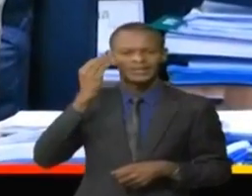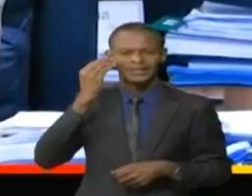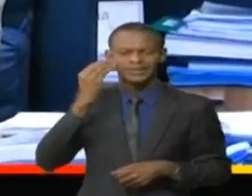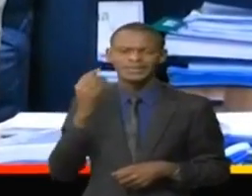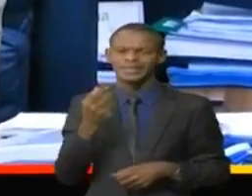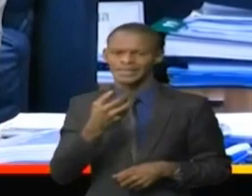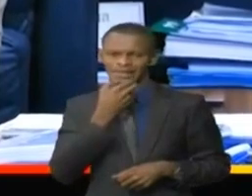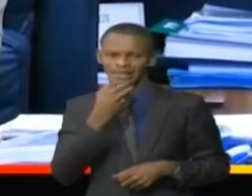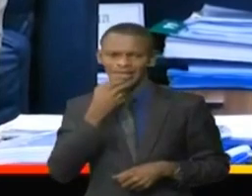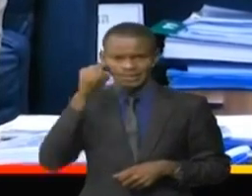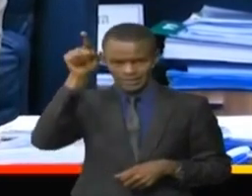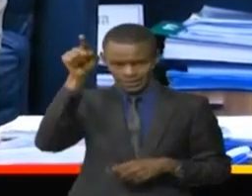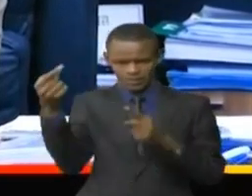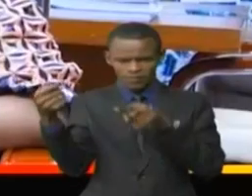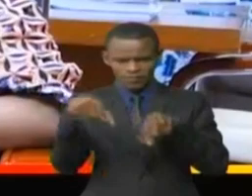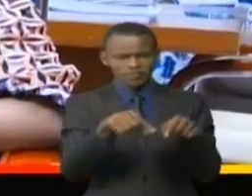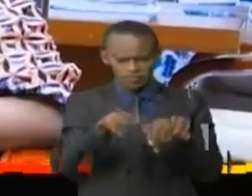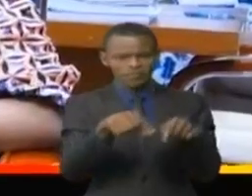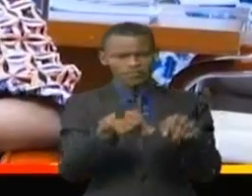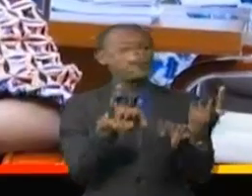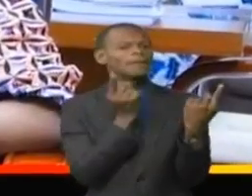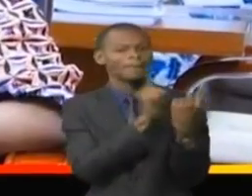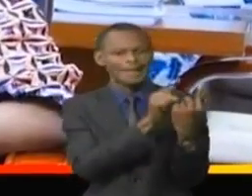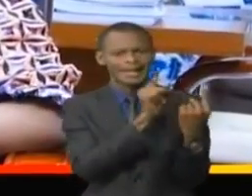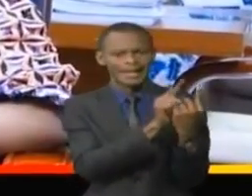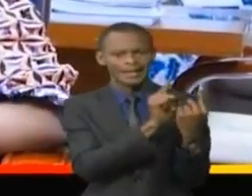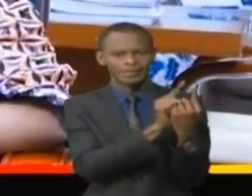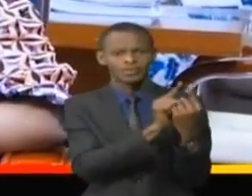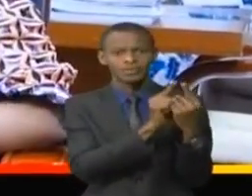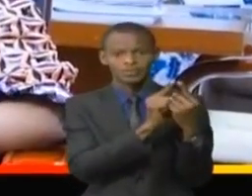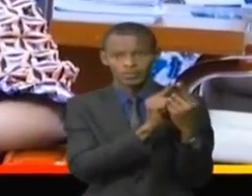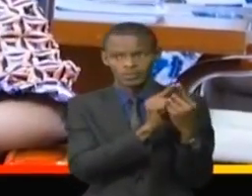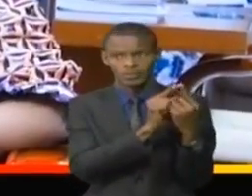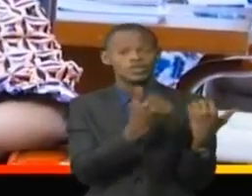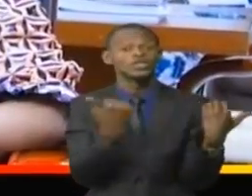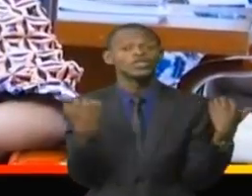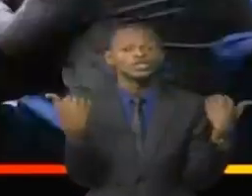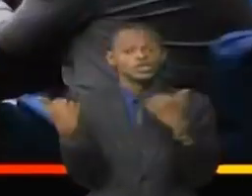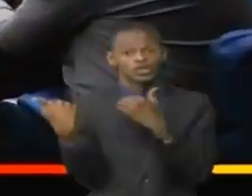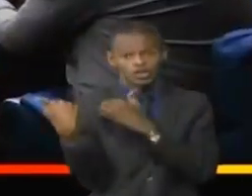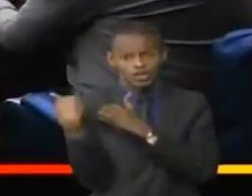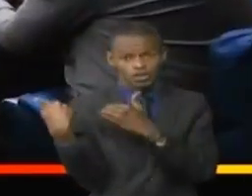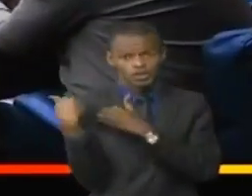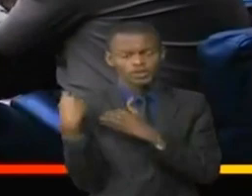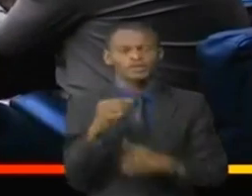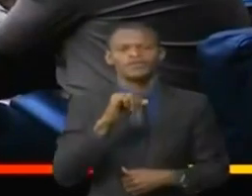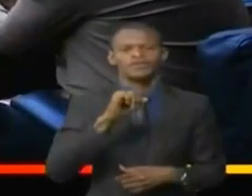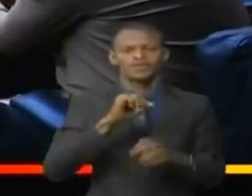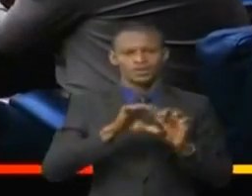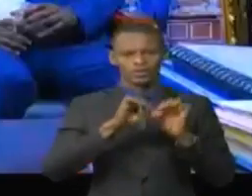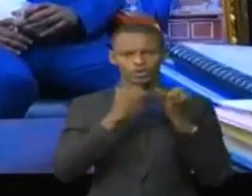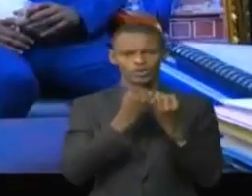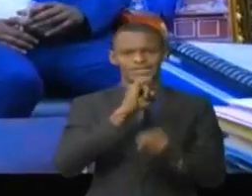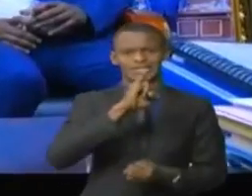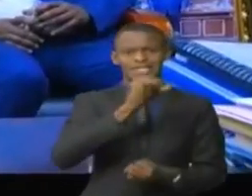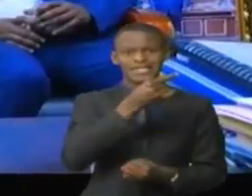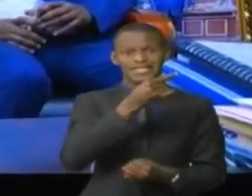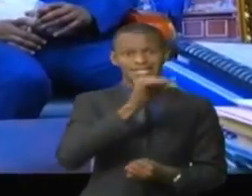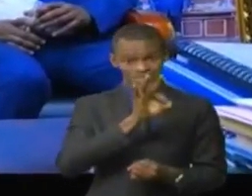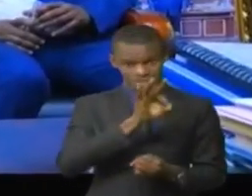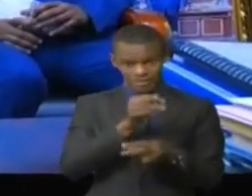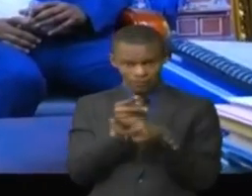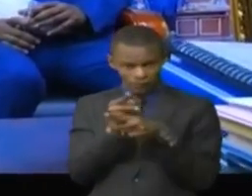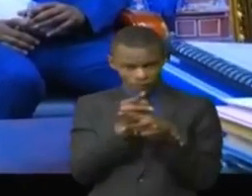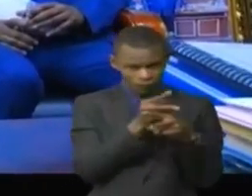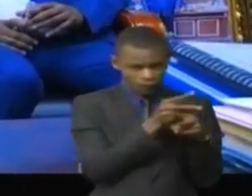et travaux routiers dans sa province. Étant donné que, à ces jours, certains programmes financés par le